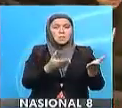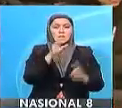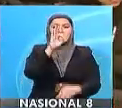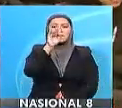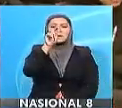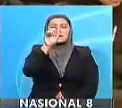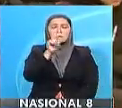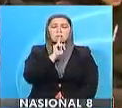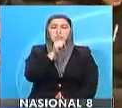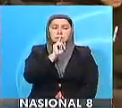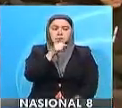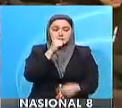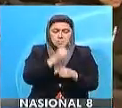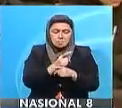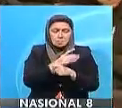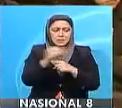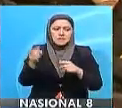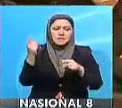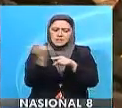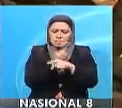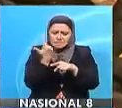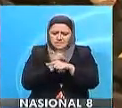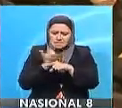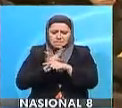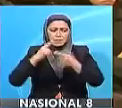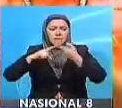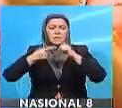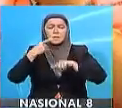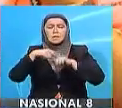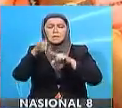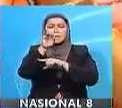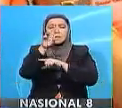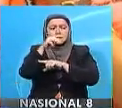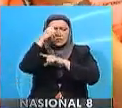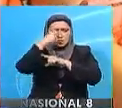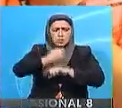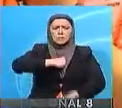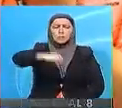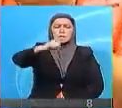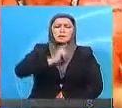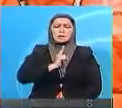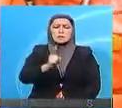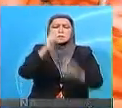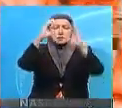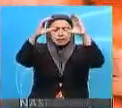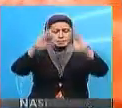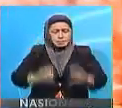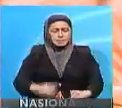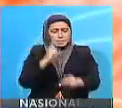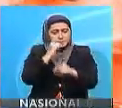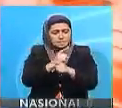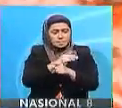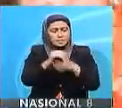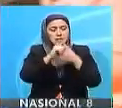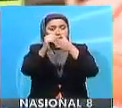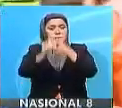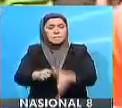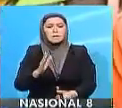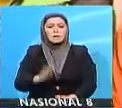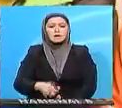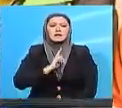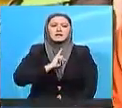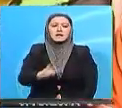selain daripada itu ia melatih para ahli sahabat yadim untuk memperjuangkan Islam dengan ajaran yang sebenar dan memimpin umat Islam sejak di